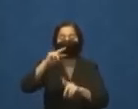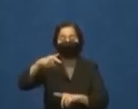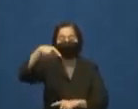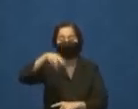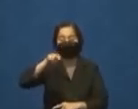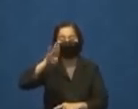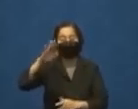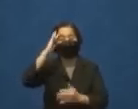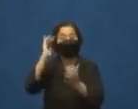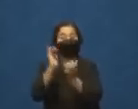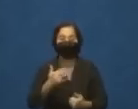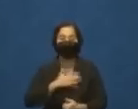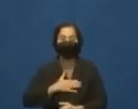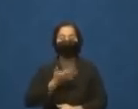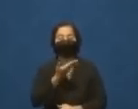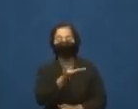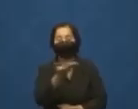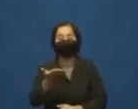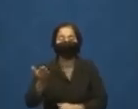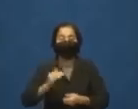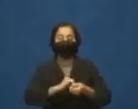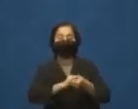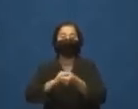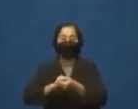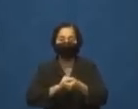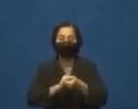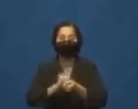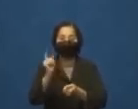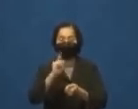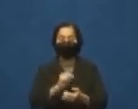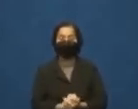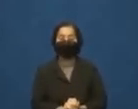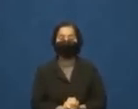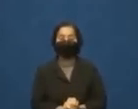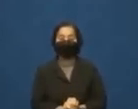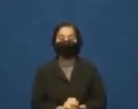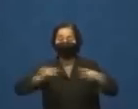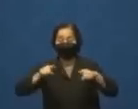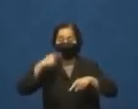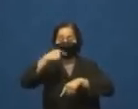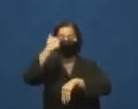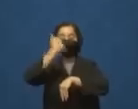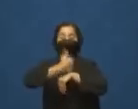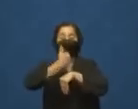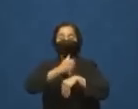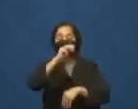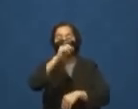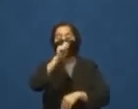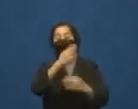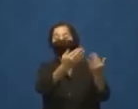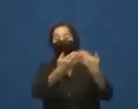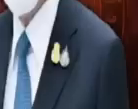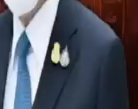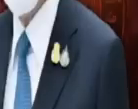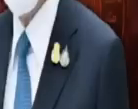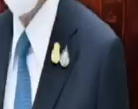เคยนำเสนอผ่านเนี่ยวิดีโอวอลนะคุณ เร ื่องพรบตำรวจร่างเรื่องของการปฏิรูปตำรวจเส้นทาง8ปีอย่